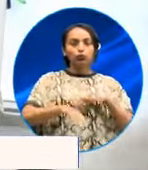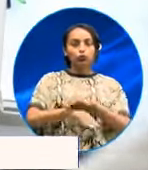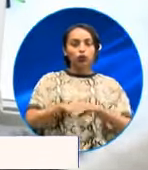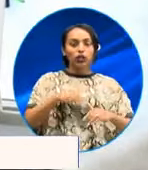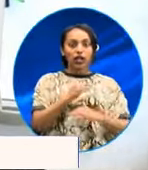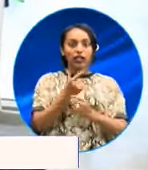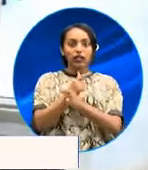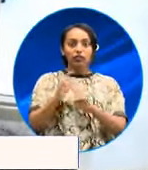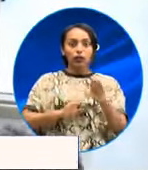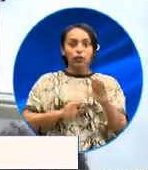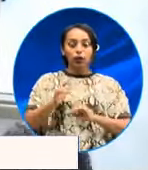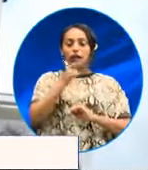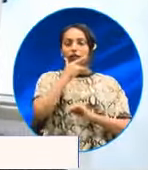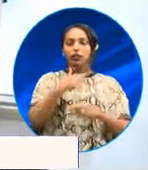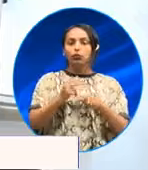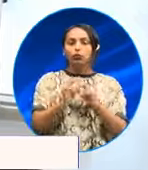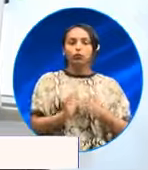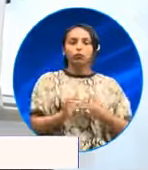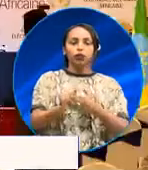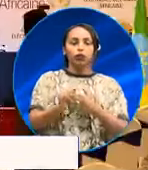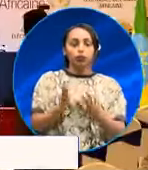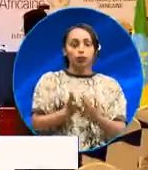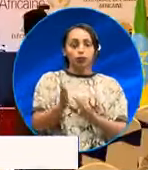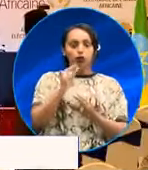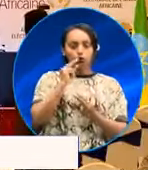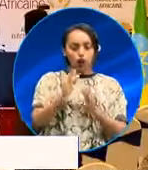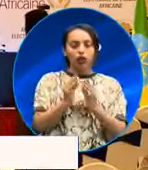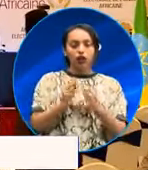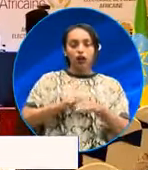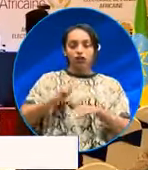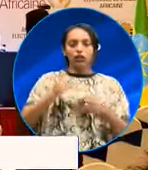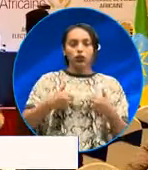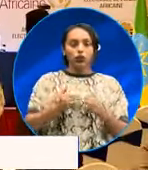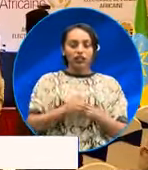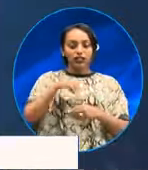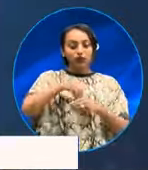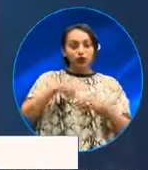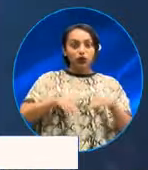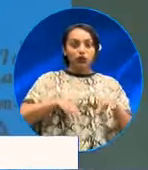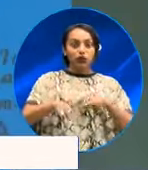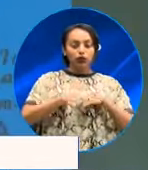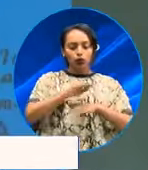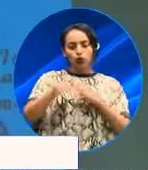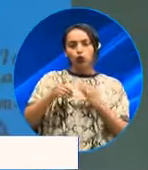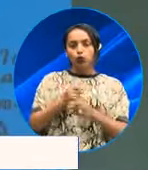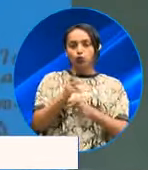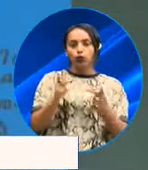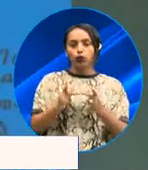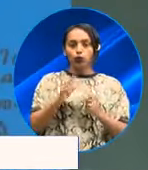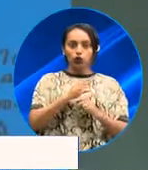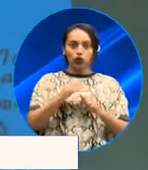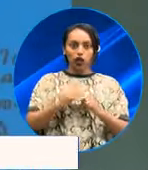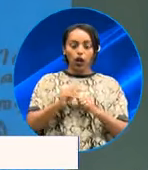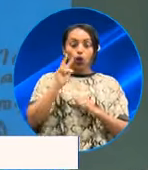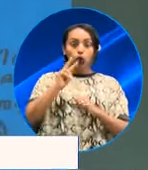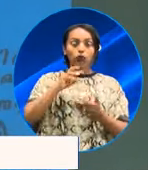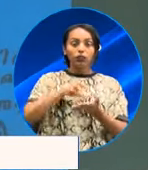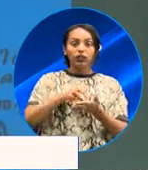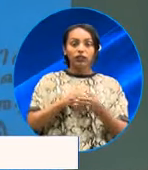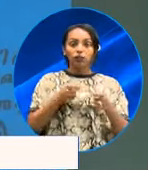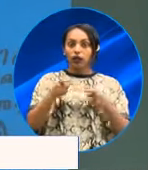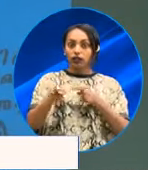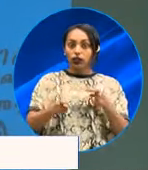ነጻ ማድረጉን የታዛቢ ቡድኑ መሪ በበጎ መልክ ጠቅሷል። ምርጫ በተካሄደባቸው ሁሉም ክልሎችና ሁለቱም